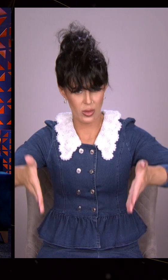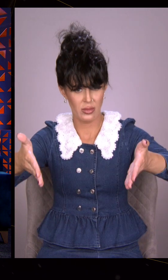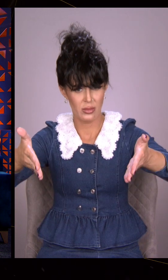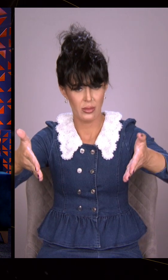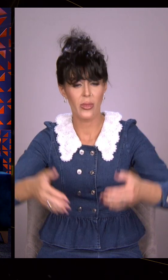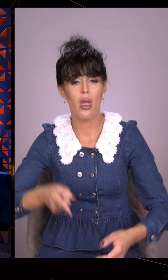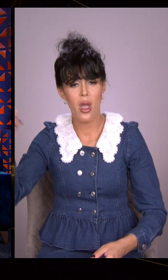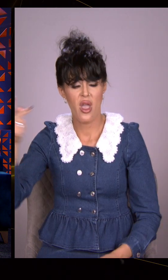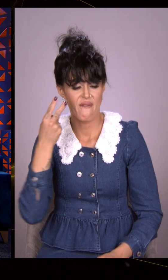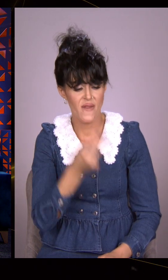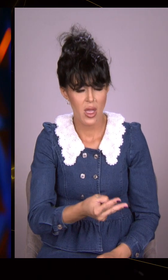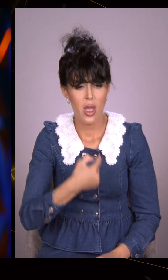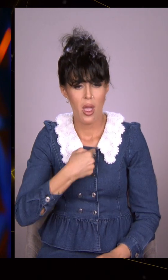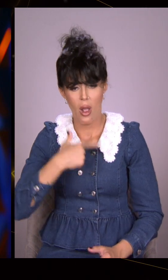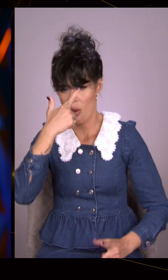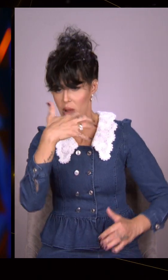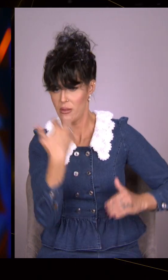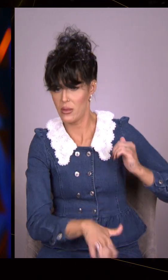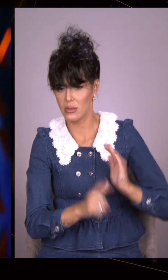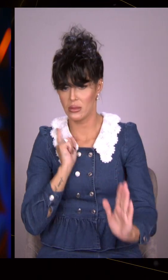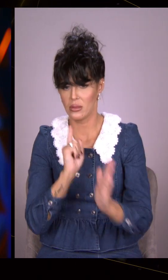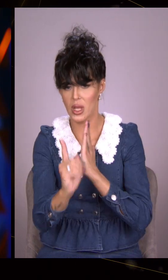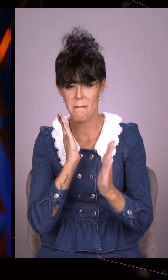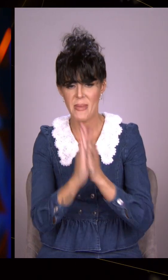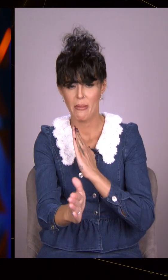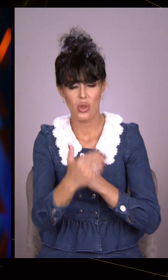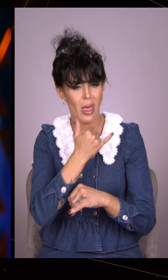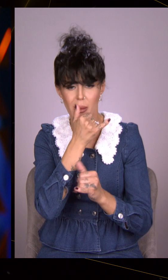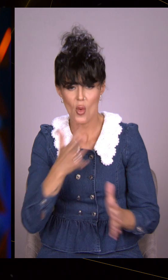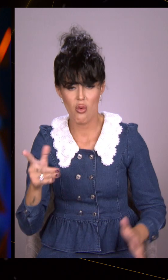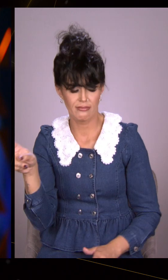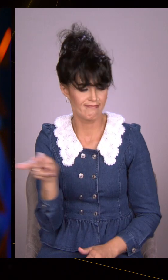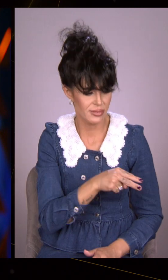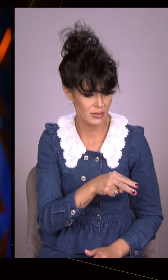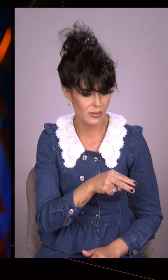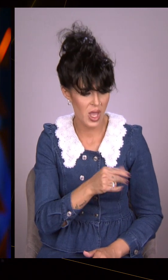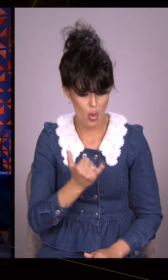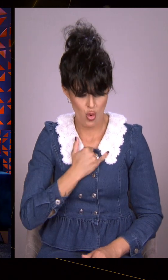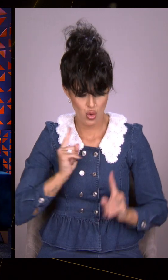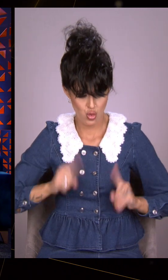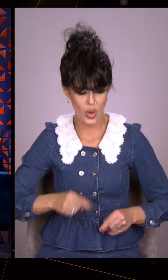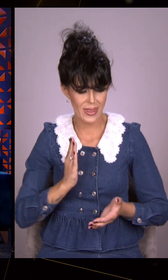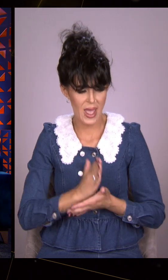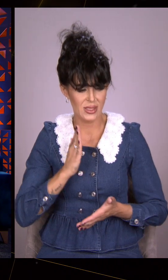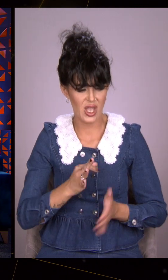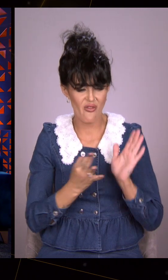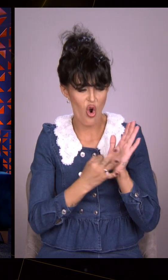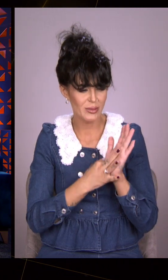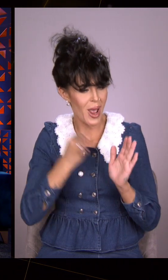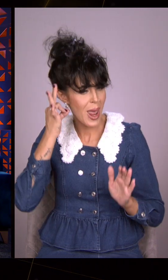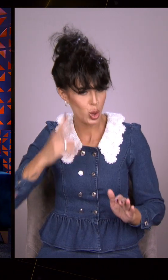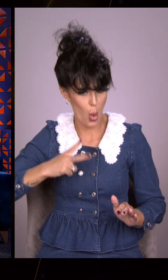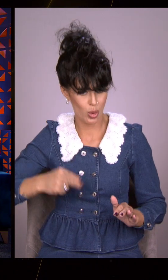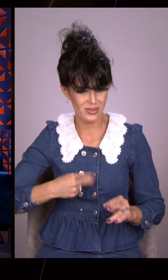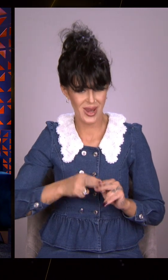він сказав, я не міг пройти мимо. У мене 8-літня дитинка, дочка, і я побачив,